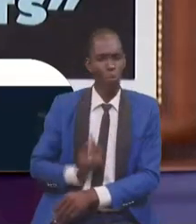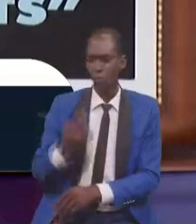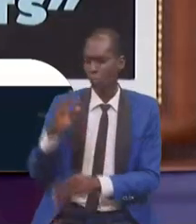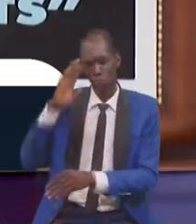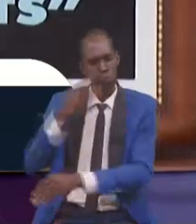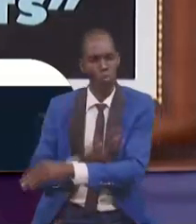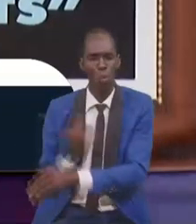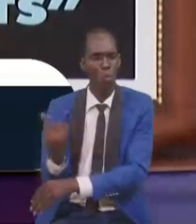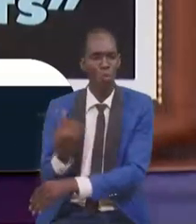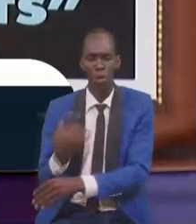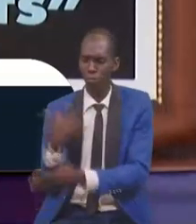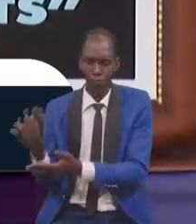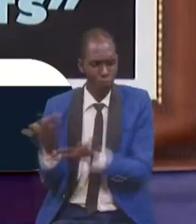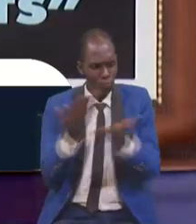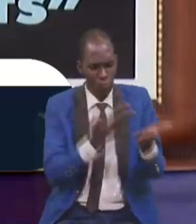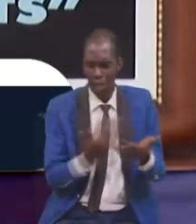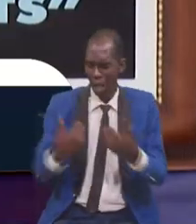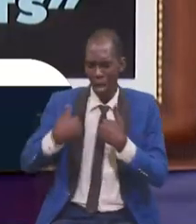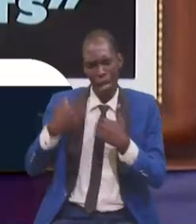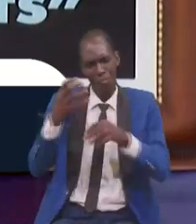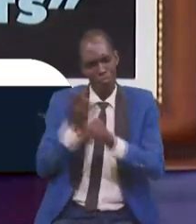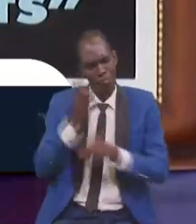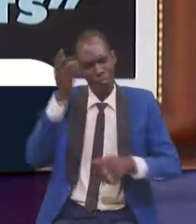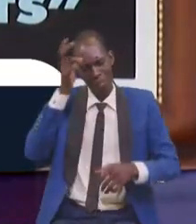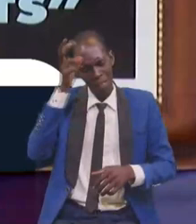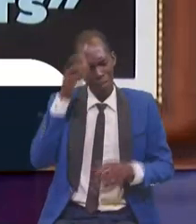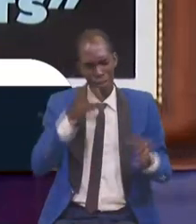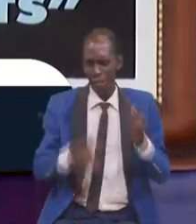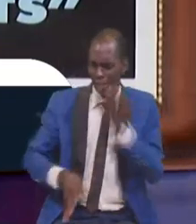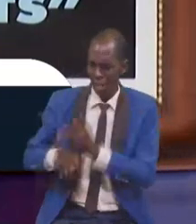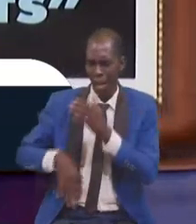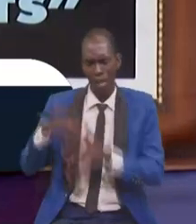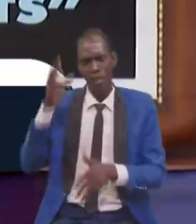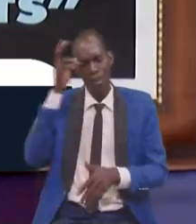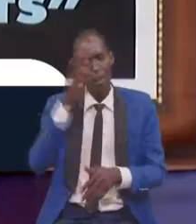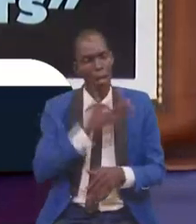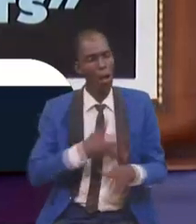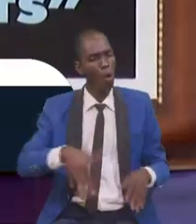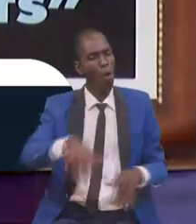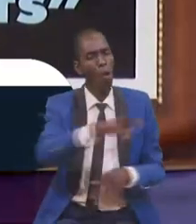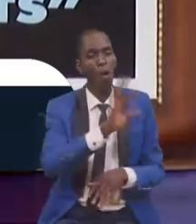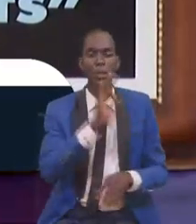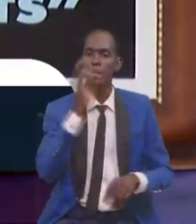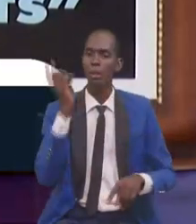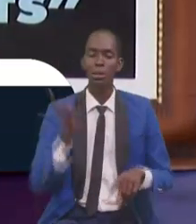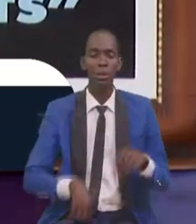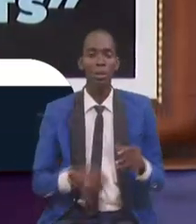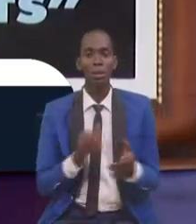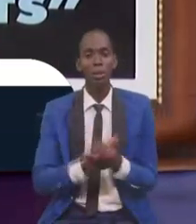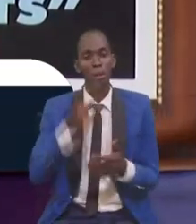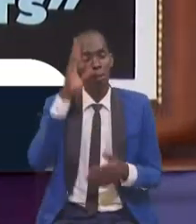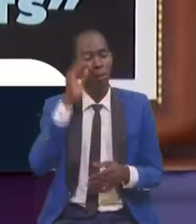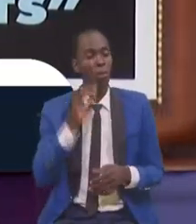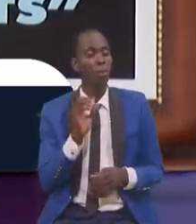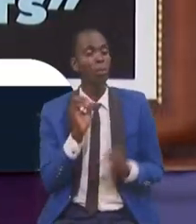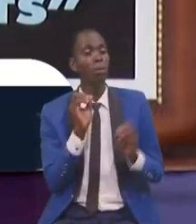fils unique. Aidez-moi à chasser le diable de lui. Et il ne pouvait pas. Et l'homme n'a pas dit que,